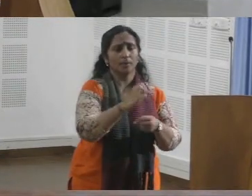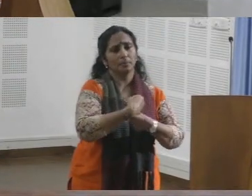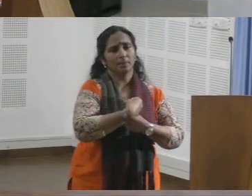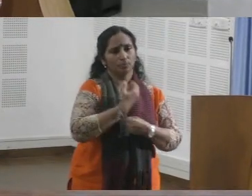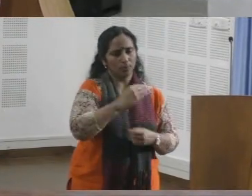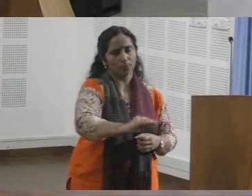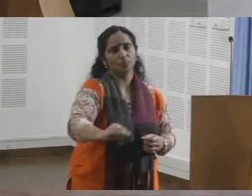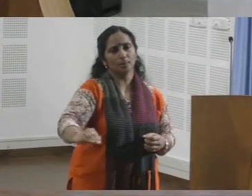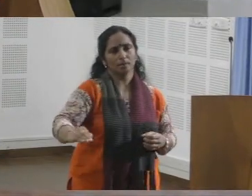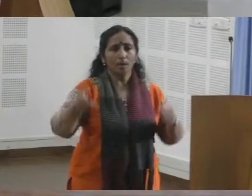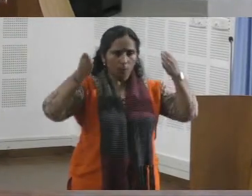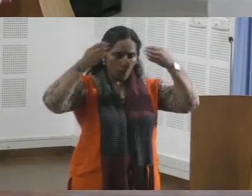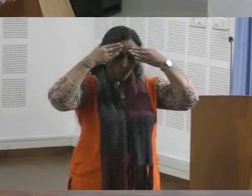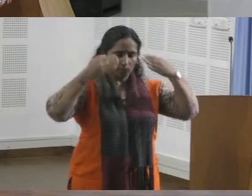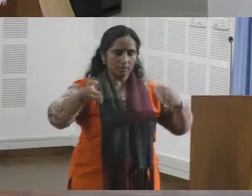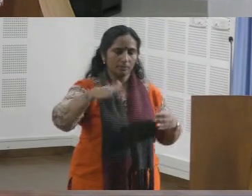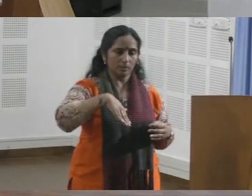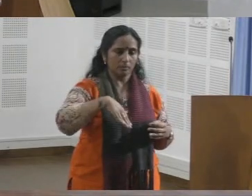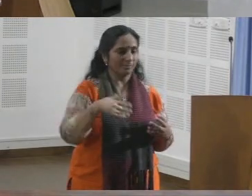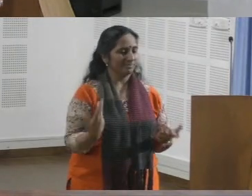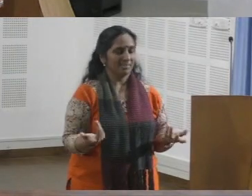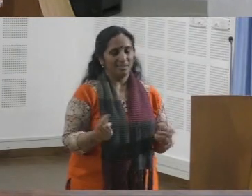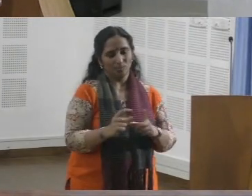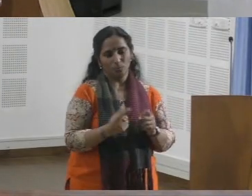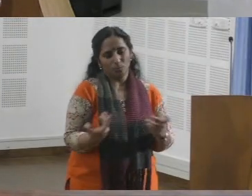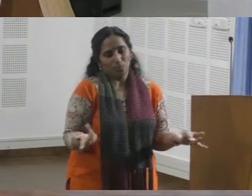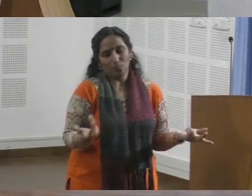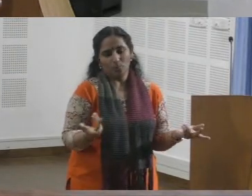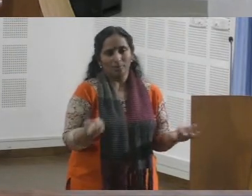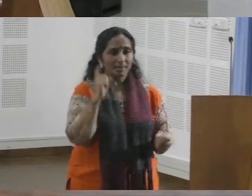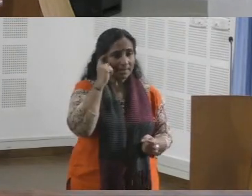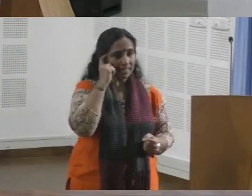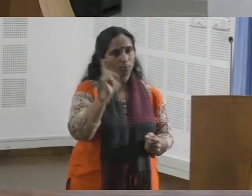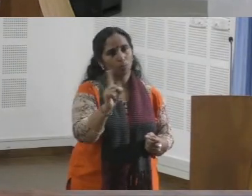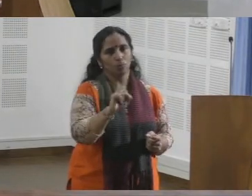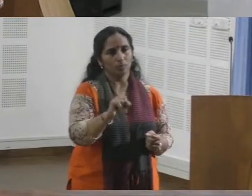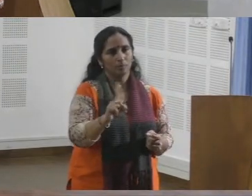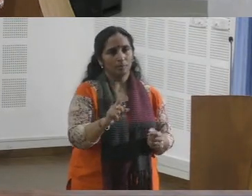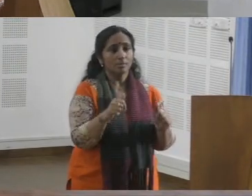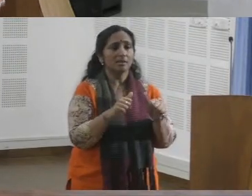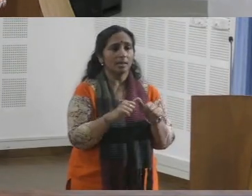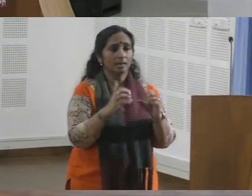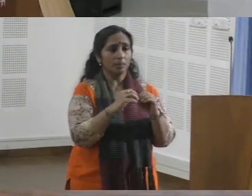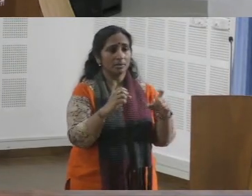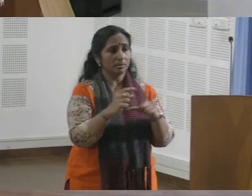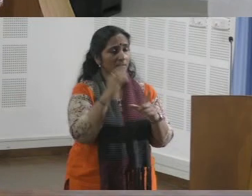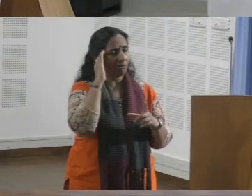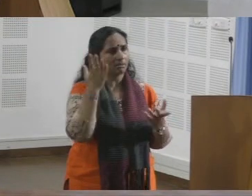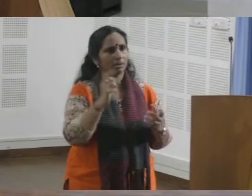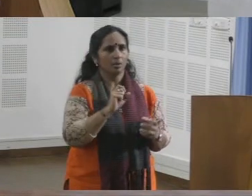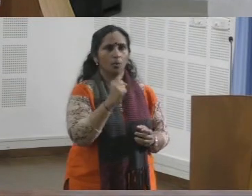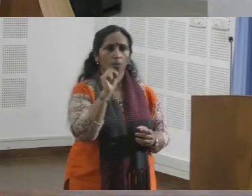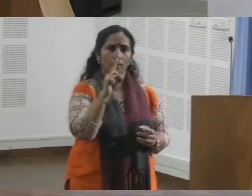അല്ലാതെ ഓട്ടിസമായി ഇനി നമ്മൾക്കൊന്നും ചെയ്യാനില്ല, അല്ലെങ്കിൽ ആൽഫബറ്റ്സ് പഠിച്ചില്ല, നമ്പേഴ്സ് അറിയില്ല, അതിൽ